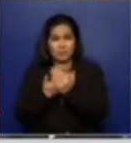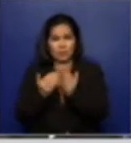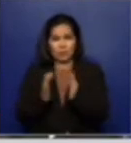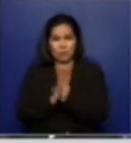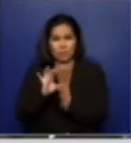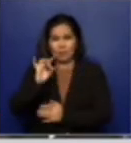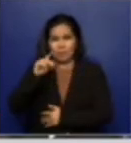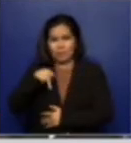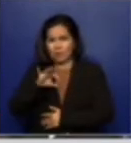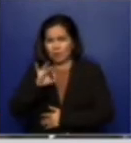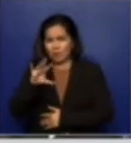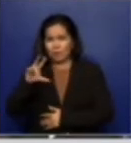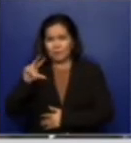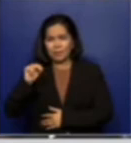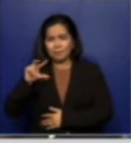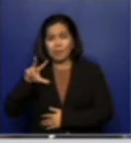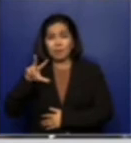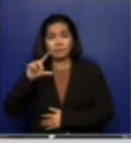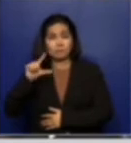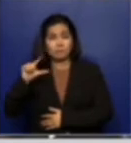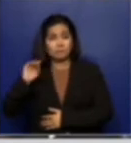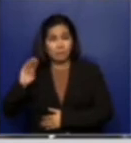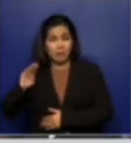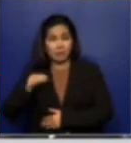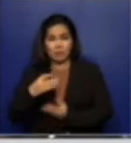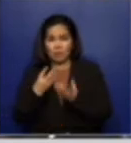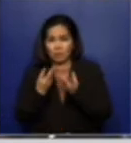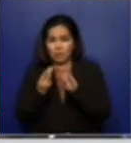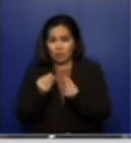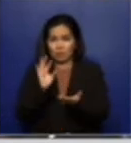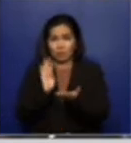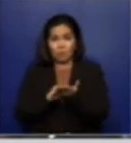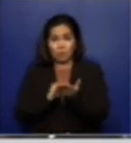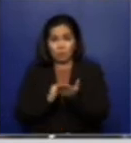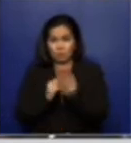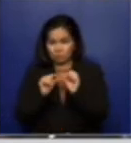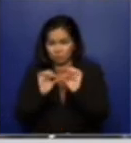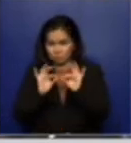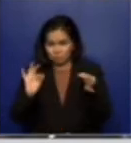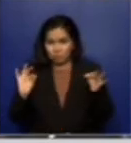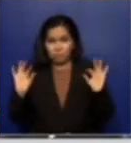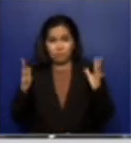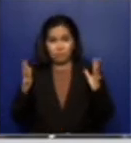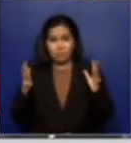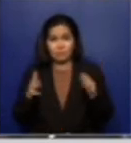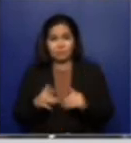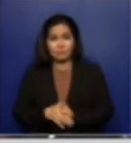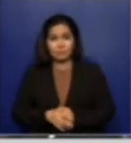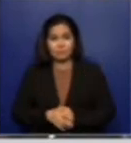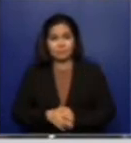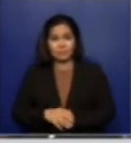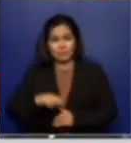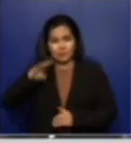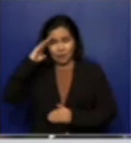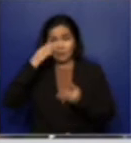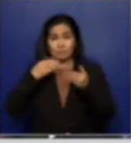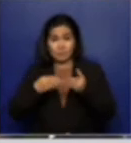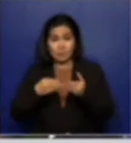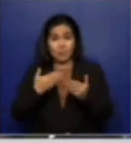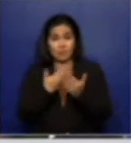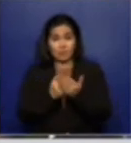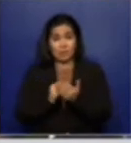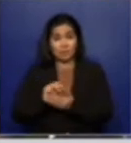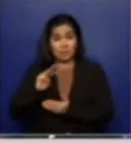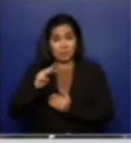8,933 ล้านบาทไม่ได้บอกรายละเอียดแม้แต่บรรทัดเดียวกองทัพเรือนี่ผูกพันงบประมาณไปถึ